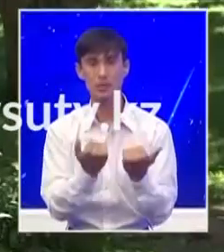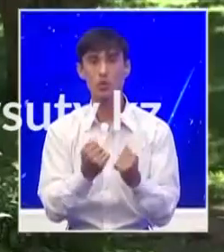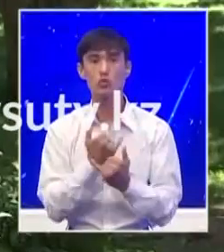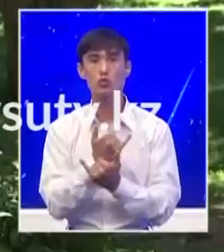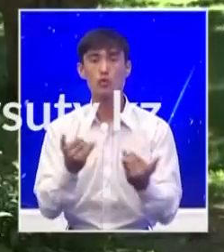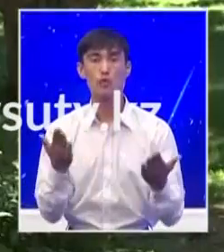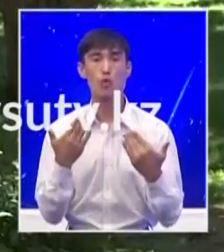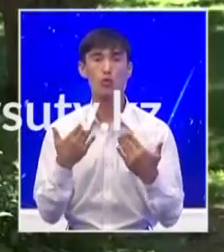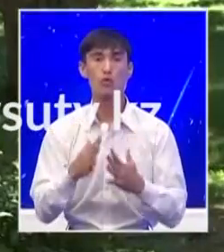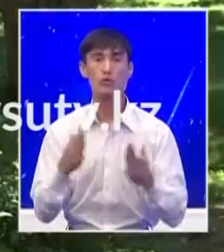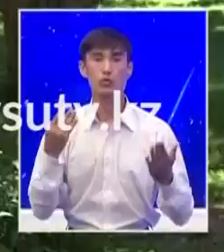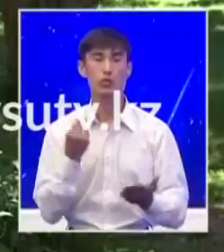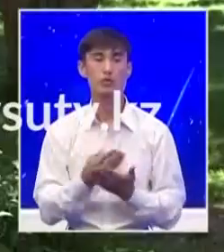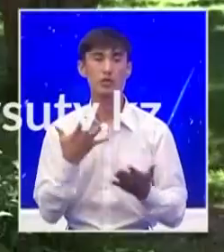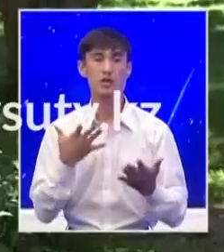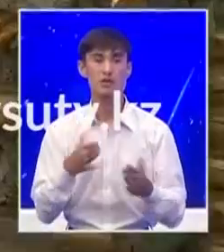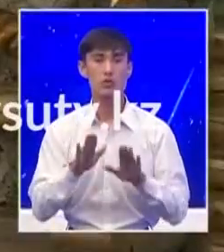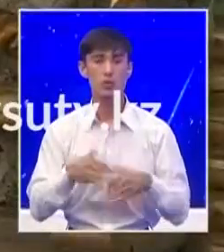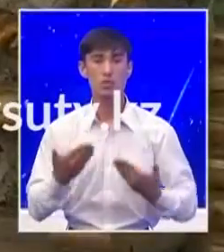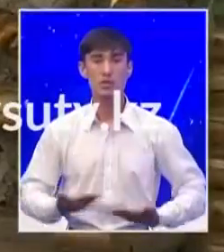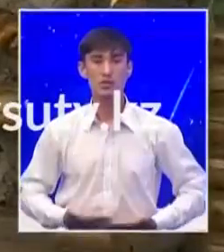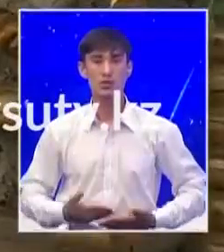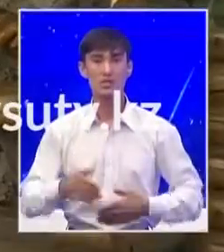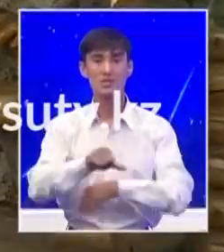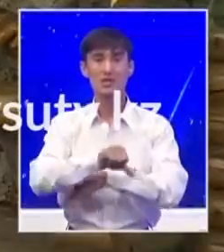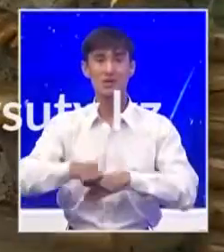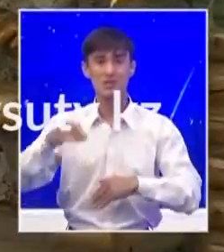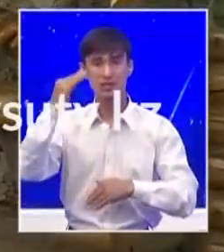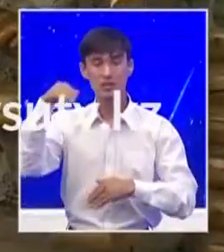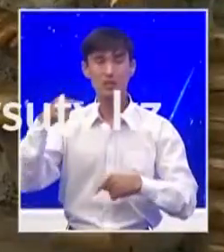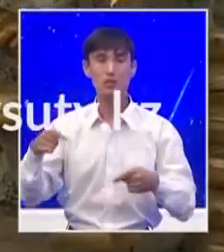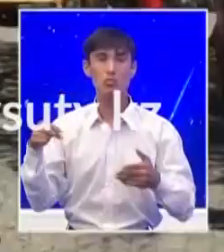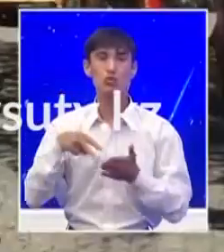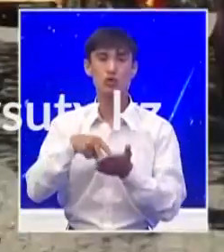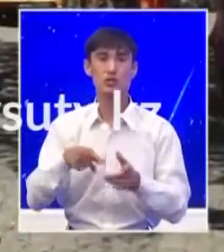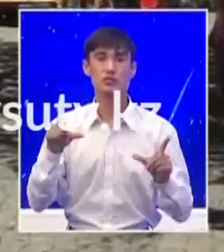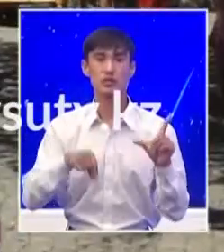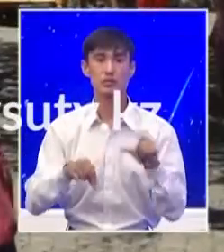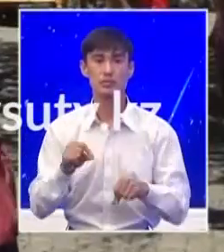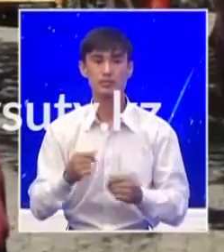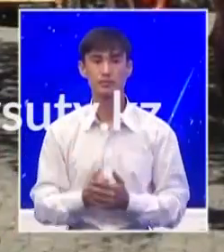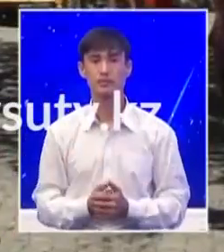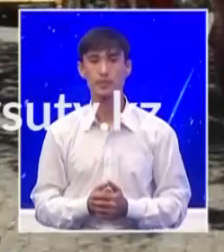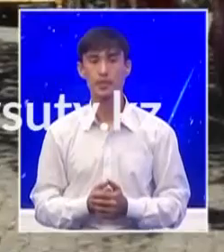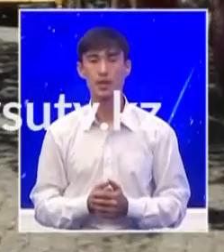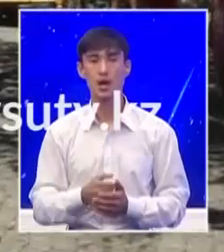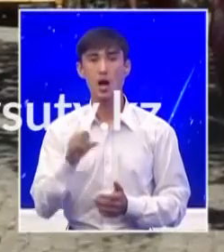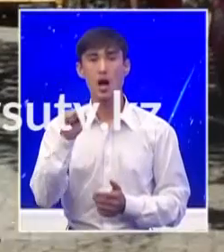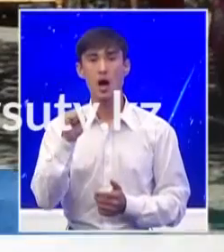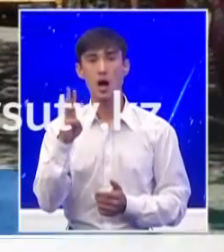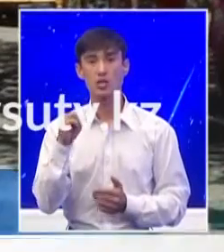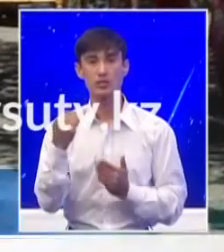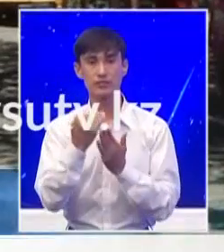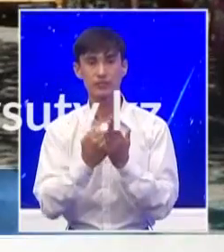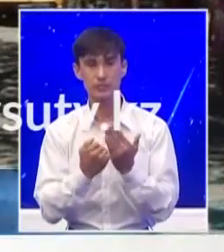условия отдыха высоко оценивают не только местные, но и заграничные путешественники. Мы лидеры АШИК. Все посетители нашего